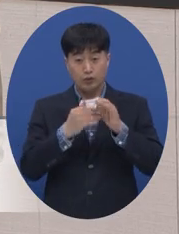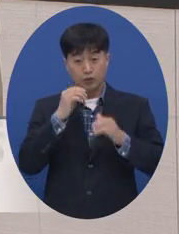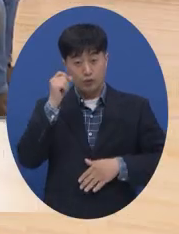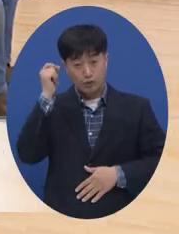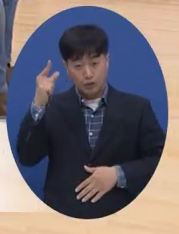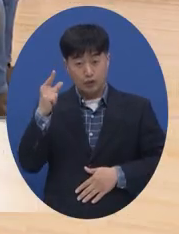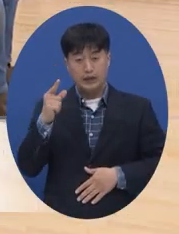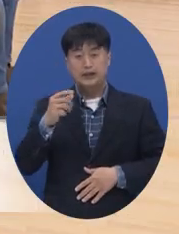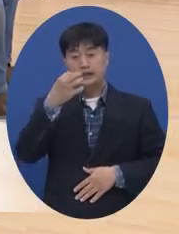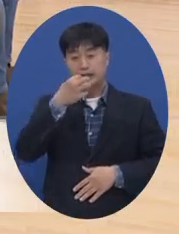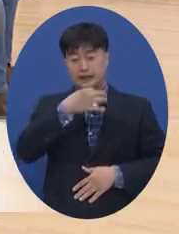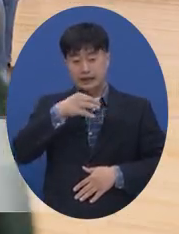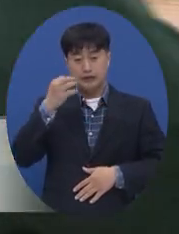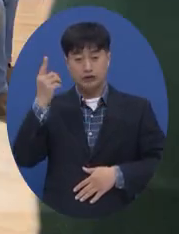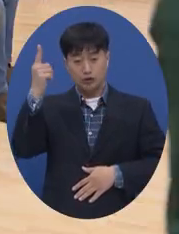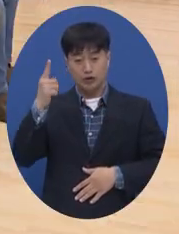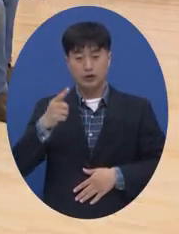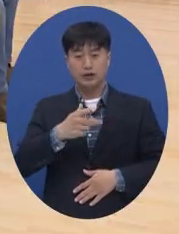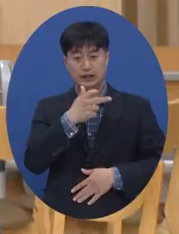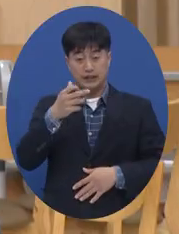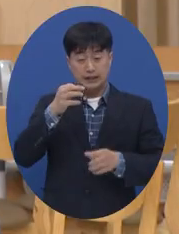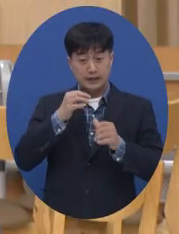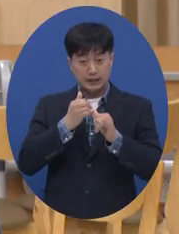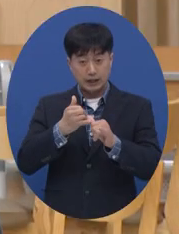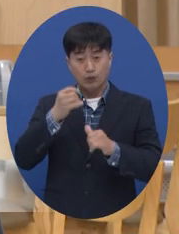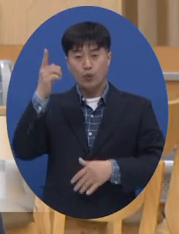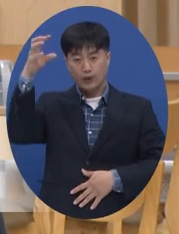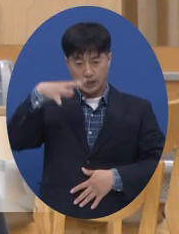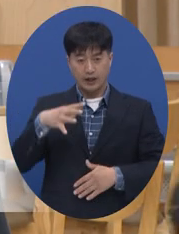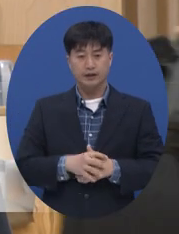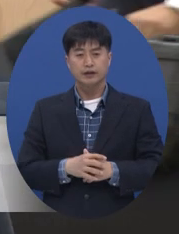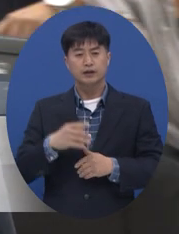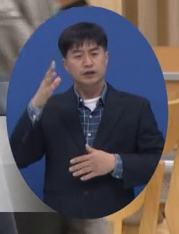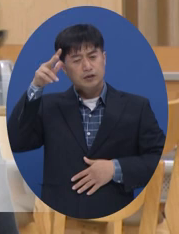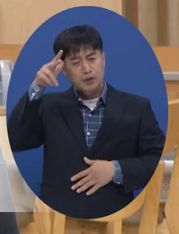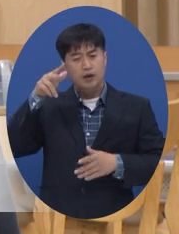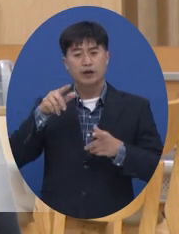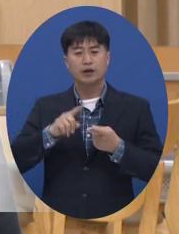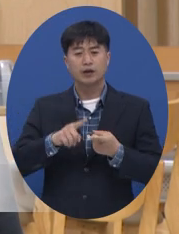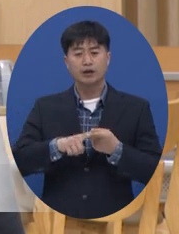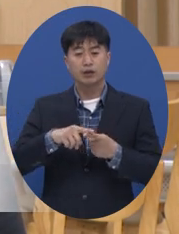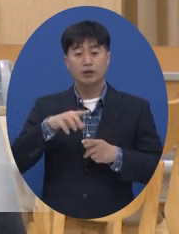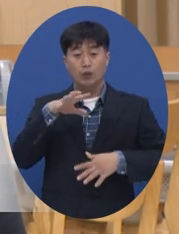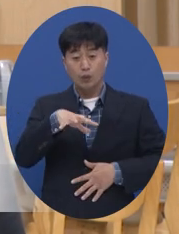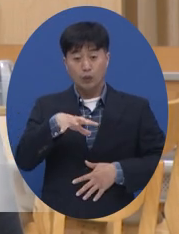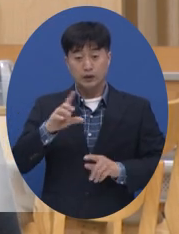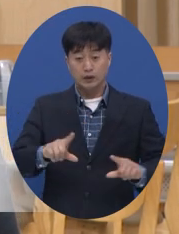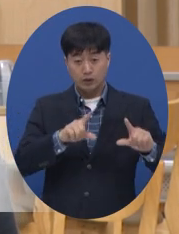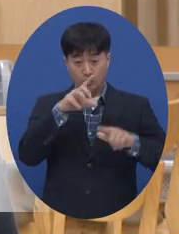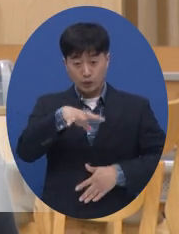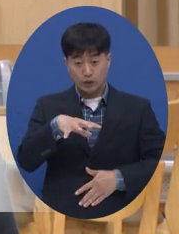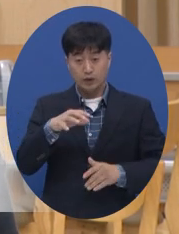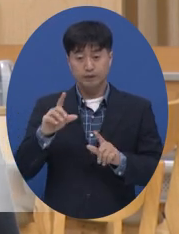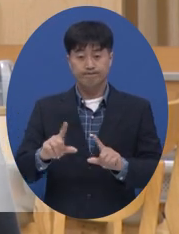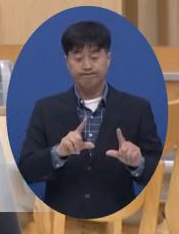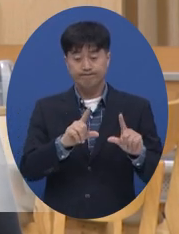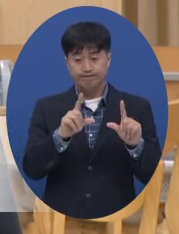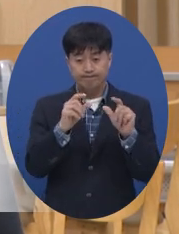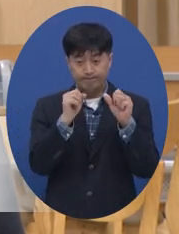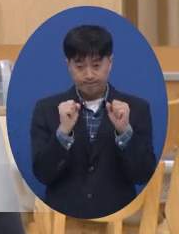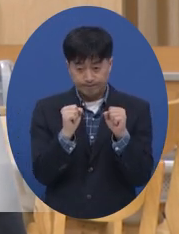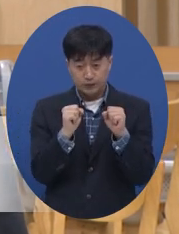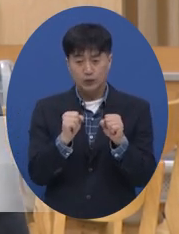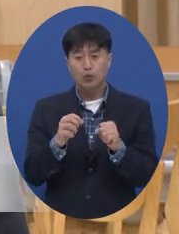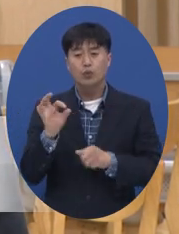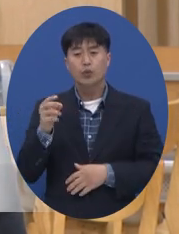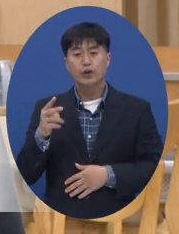대상의 여긴 고양시 일부러 같습니까 아 침해에 대해서는 현재 살고 있는 데에서 거주하면서 그 요양원 이나